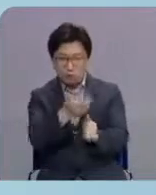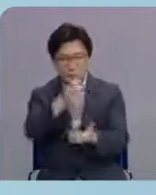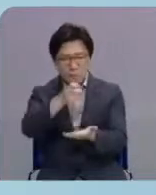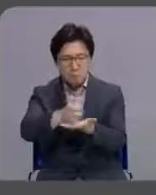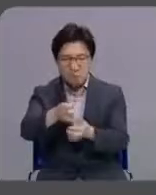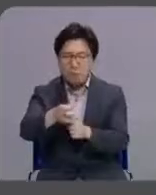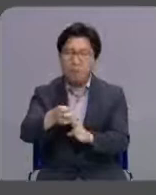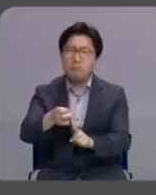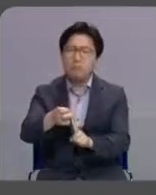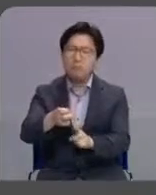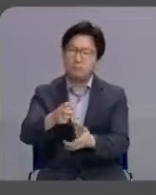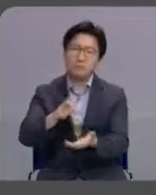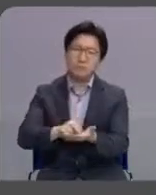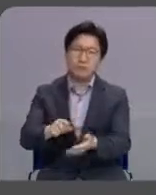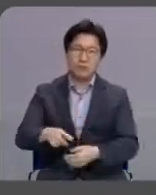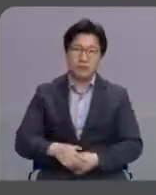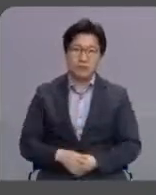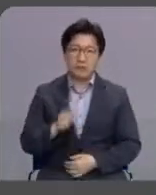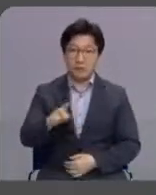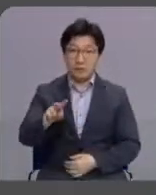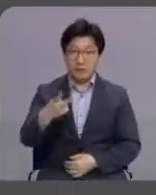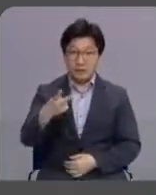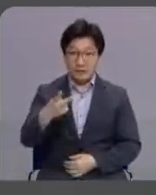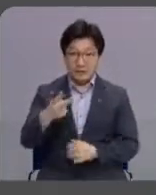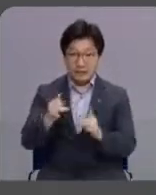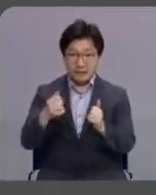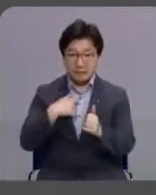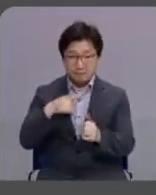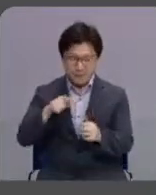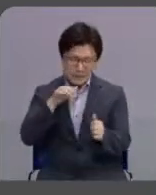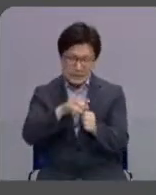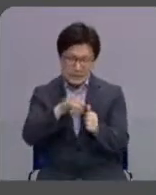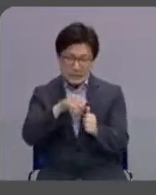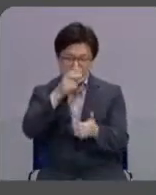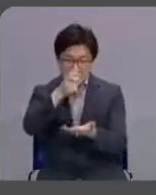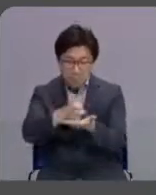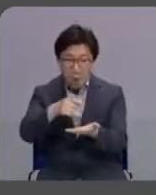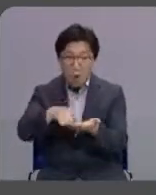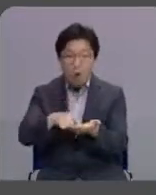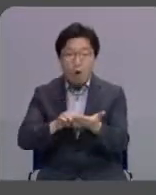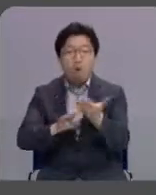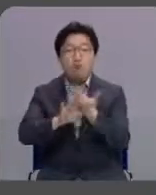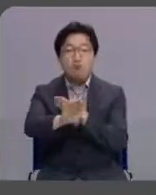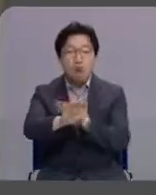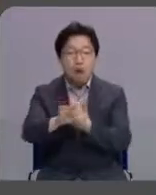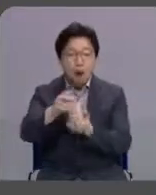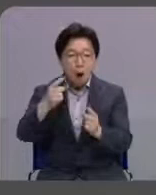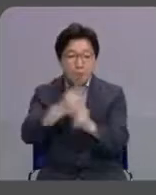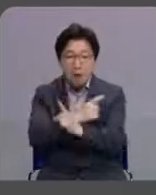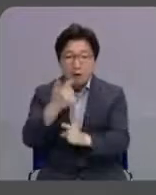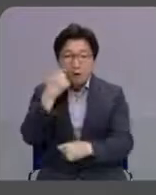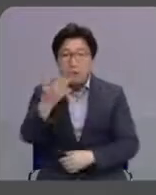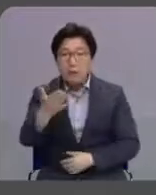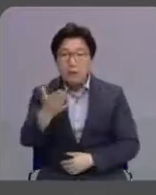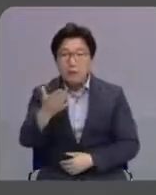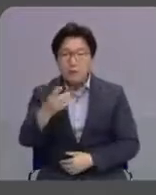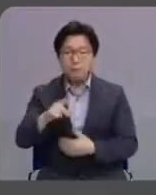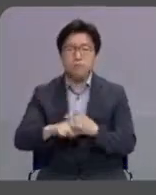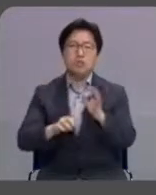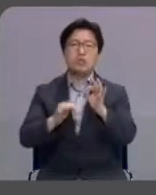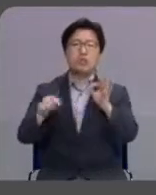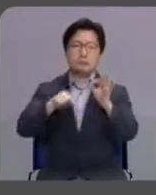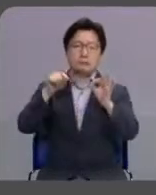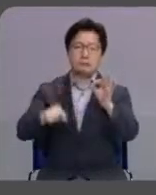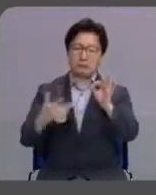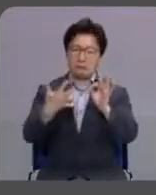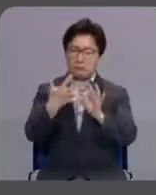나옵니다. 직장인 1,200여 명에게 직장 내 괴롭힘 금지법 시행 후 변화를 체감하는지 물었더니 10명 가운데